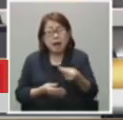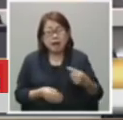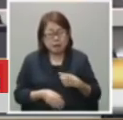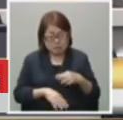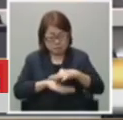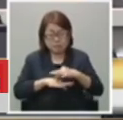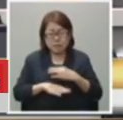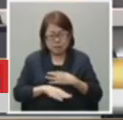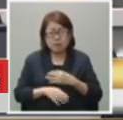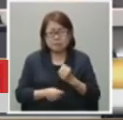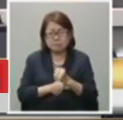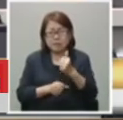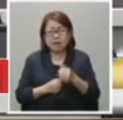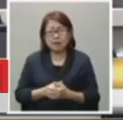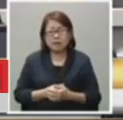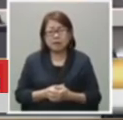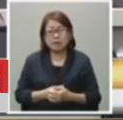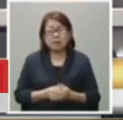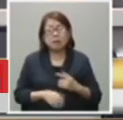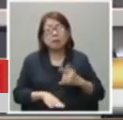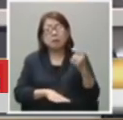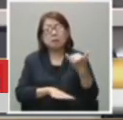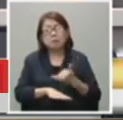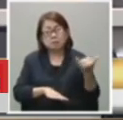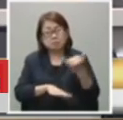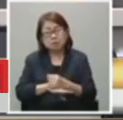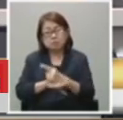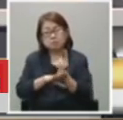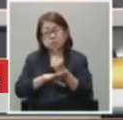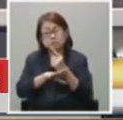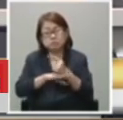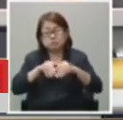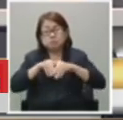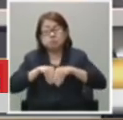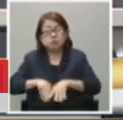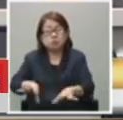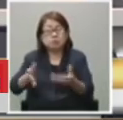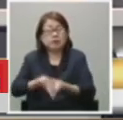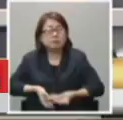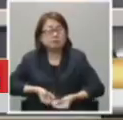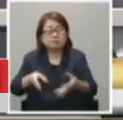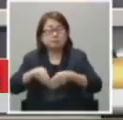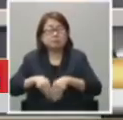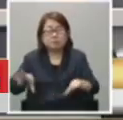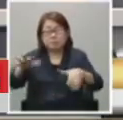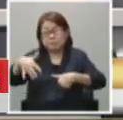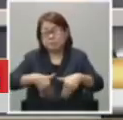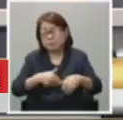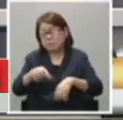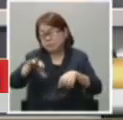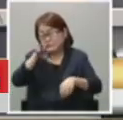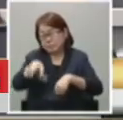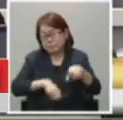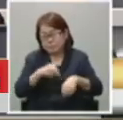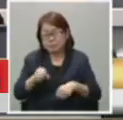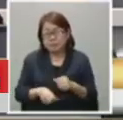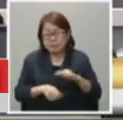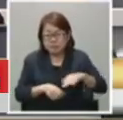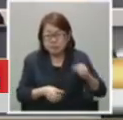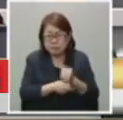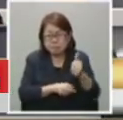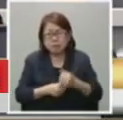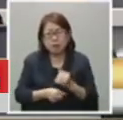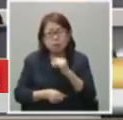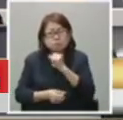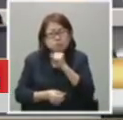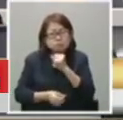วอ่ะว่าผมขึ้นเฮลิคอปเตอร์ผมก็โปรยเงินเอาไปเลยพี่น้องเด็กรู้วิ่งเก็บได้ไหมล่ะตังค์คนแก่นอนติ